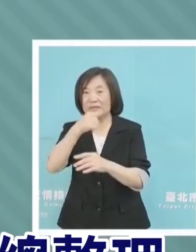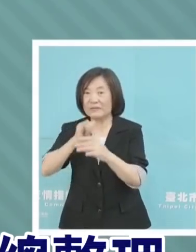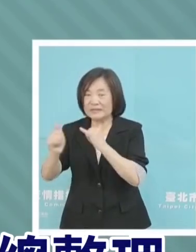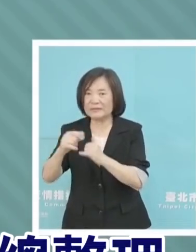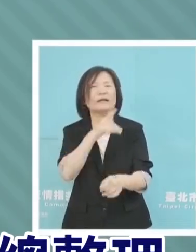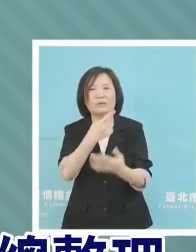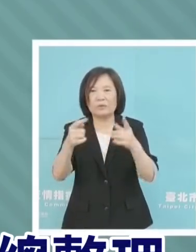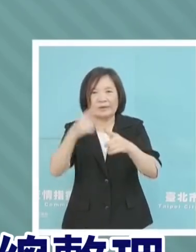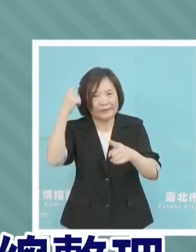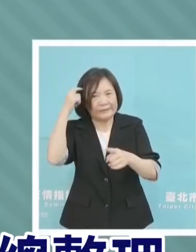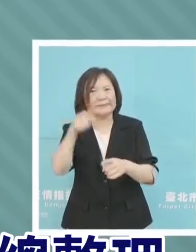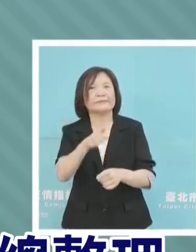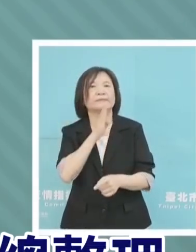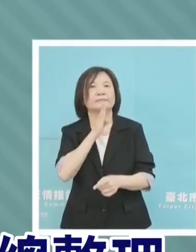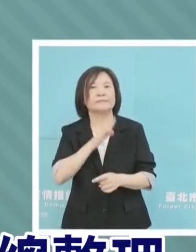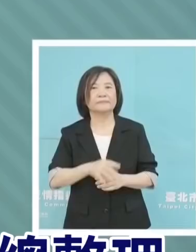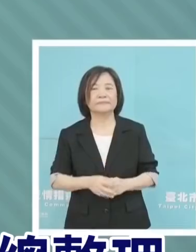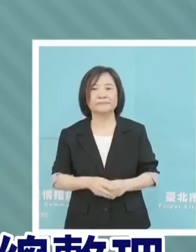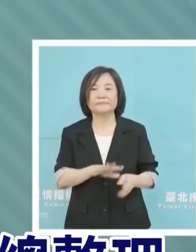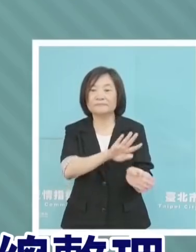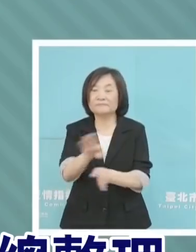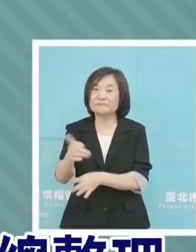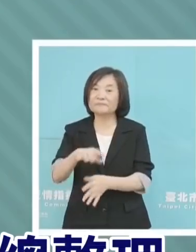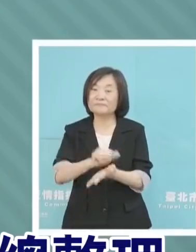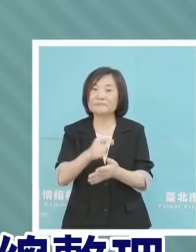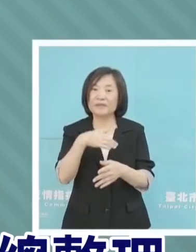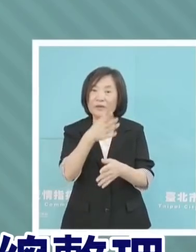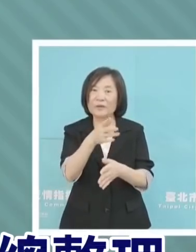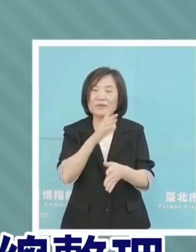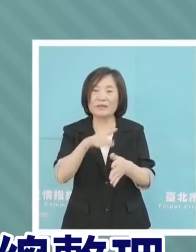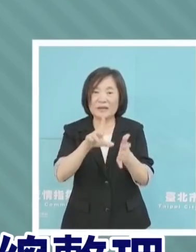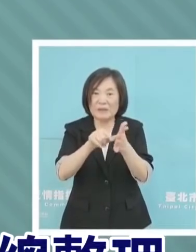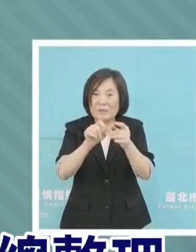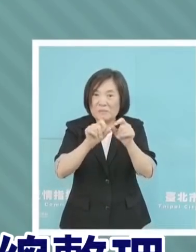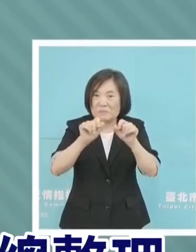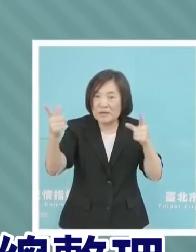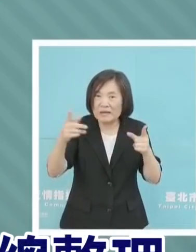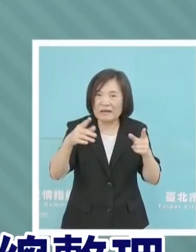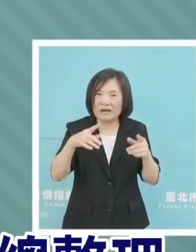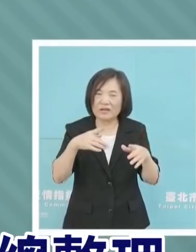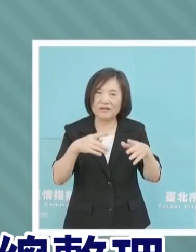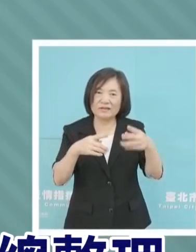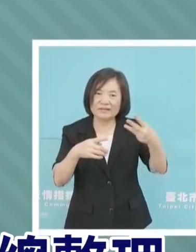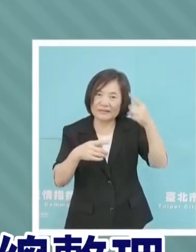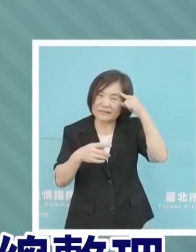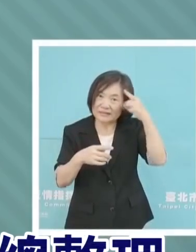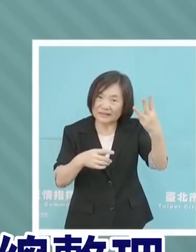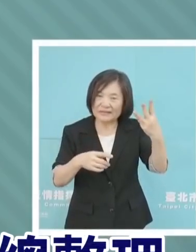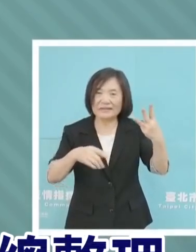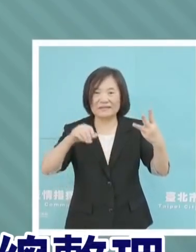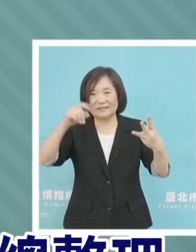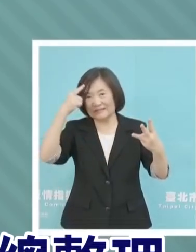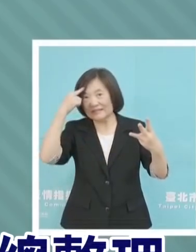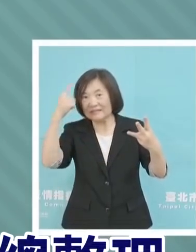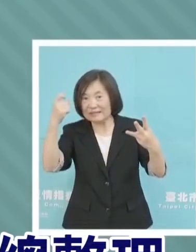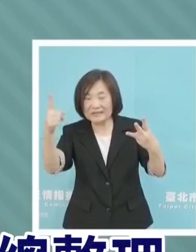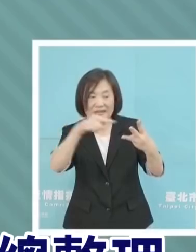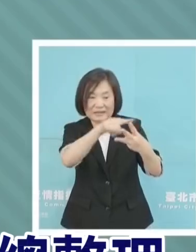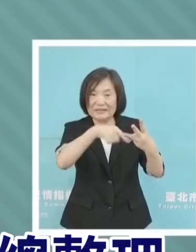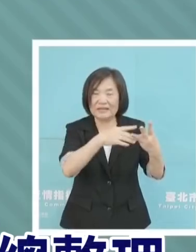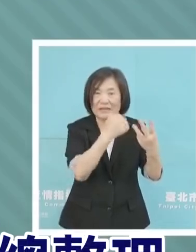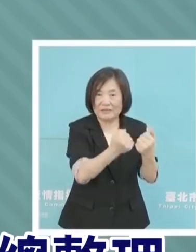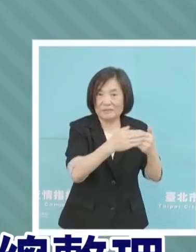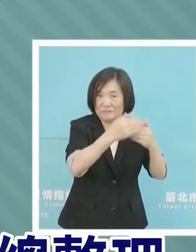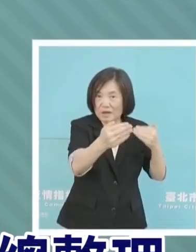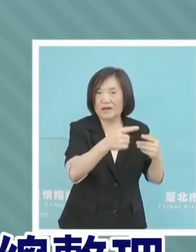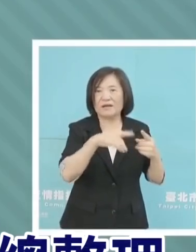悲哀。 媒体提问到，现在有人利用时间差撇清3+11和北市疫情的关系，市长